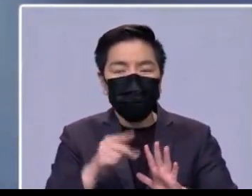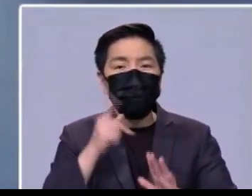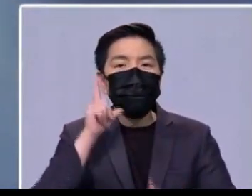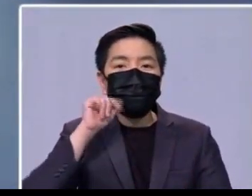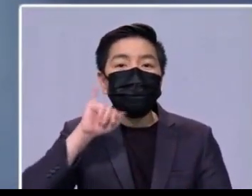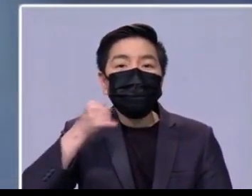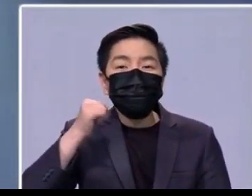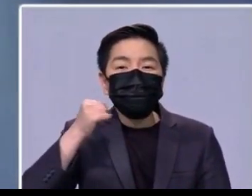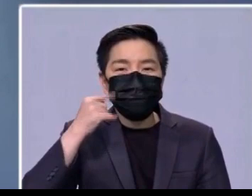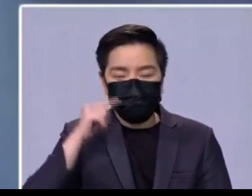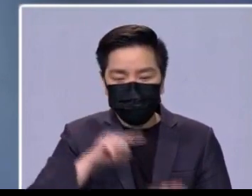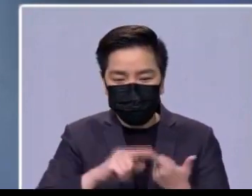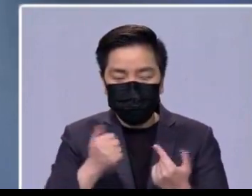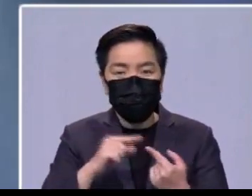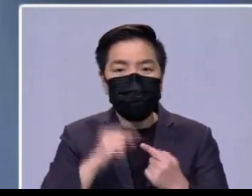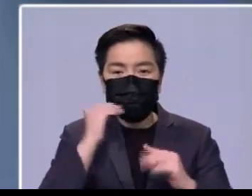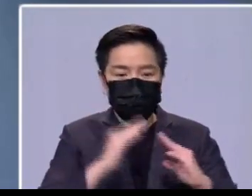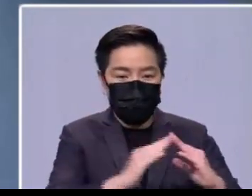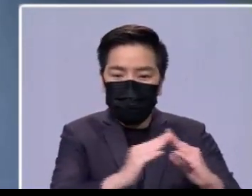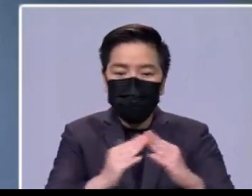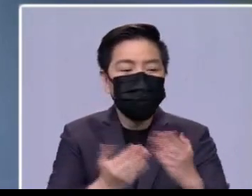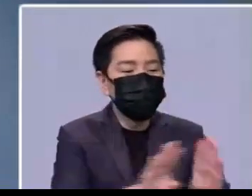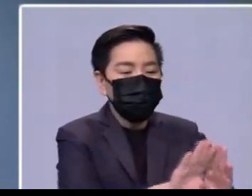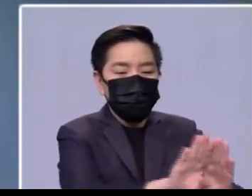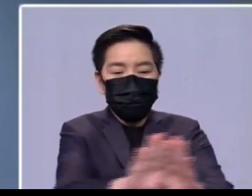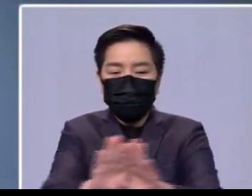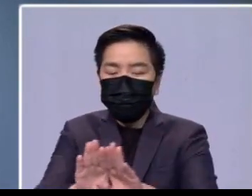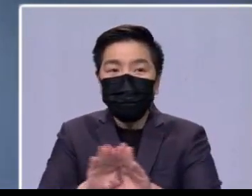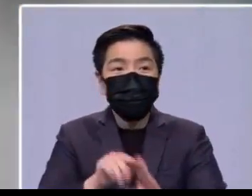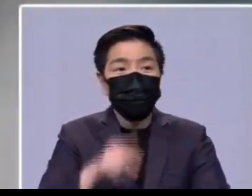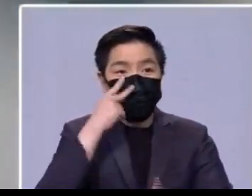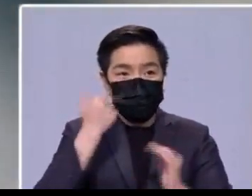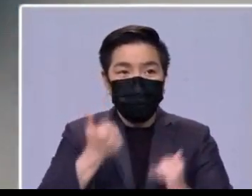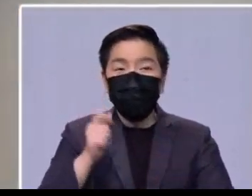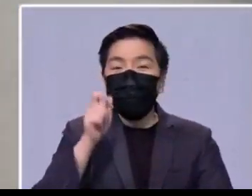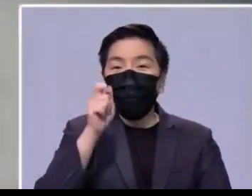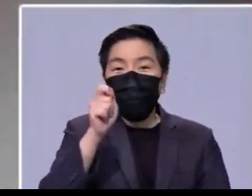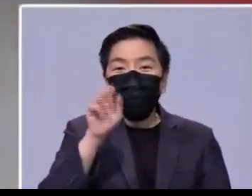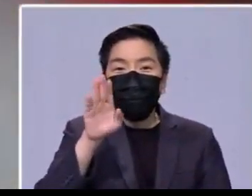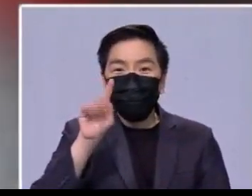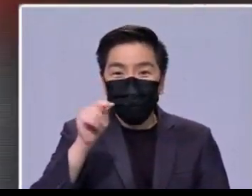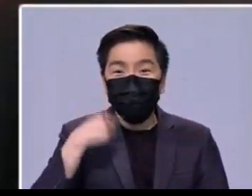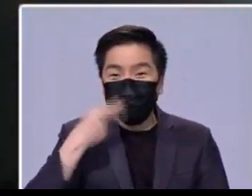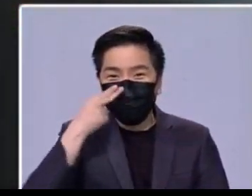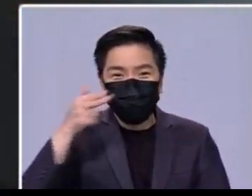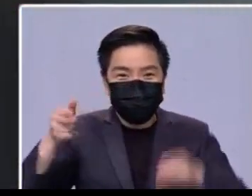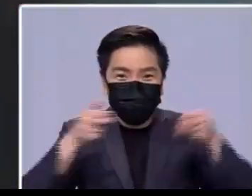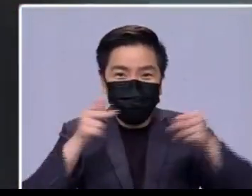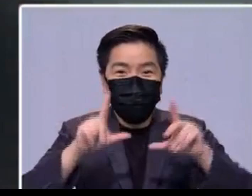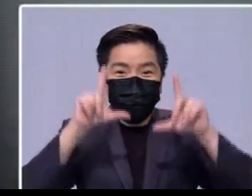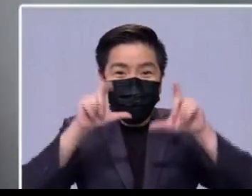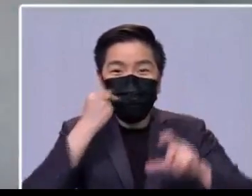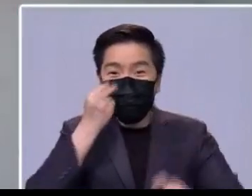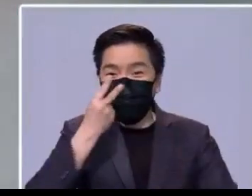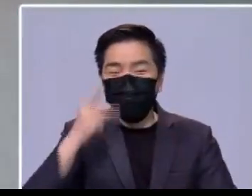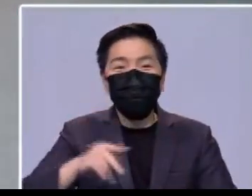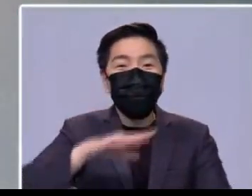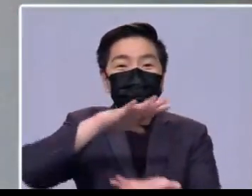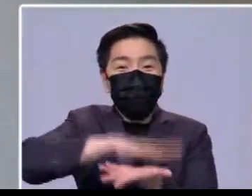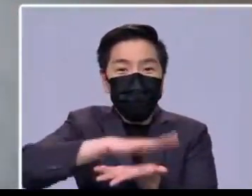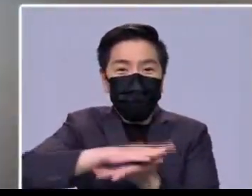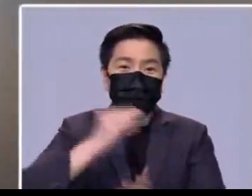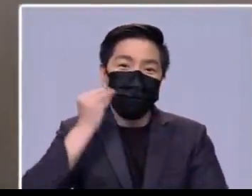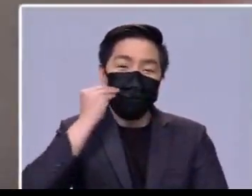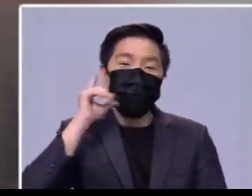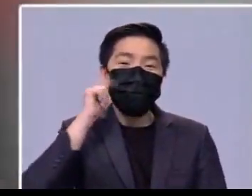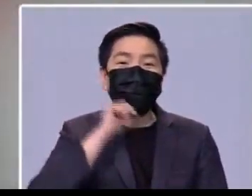ก็ยังต้องปิดหมู่บ้านจากสถานการณ์โควิด -19 ซึ่งภาพที่เจ้าหน้าที่อบต.ถ่ายมาให้กับเรานะครับที่หน่วยเลือกตั้งที่1โรงเรียนบ้านแม่แจ๊ะ